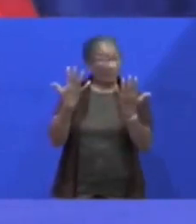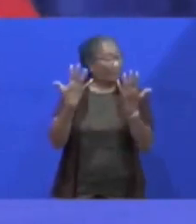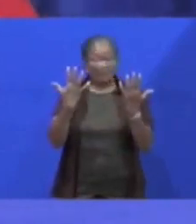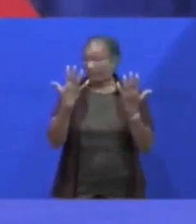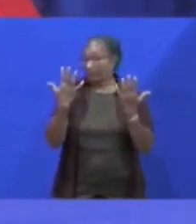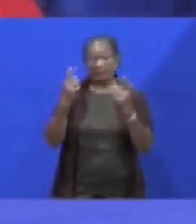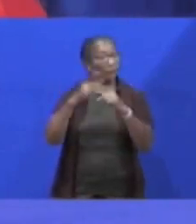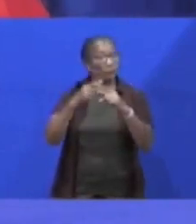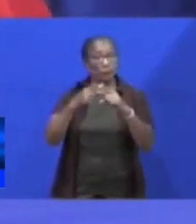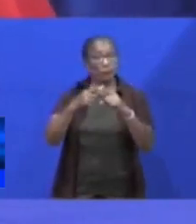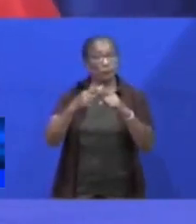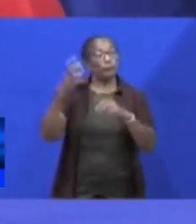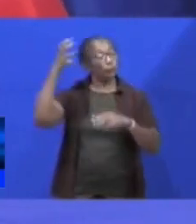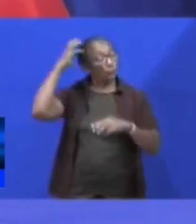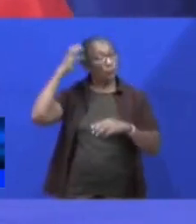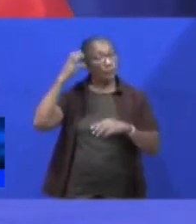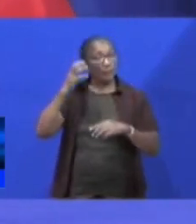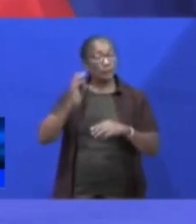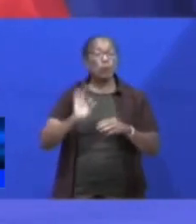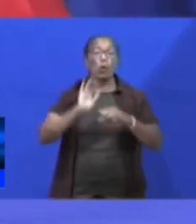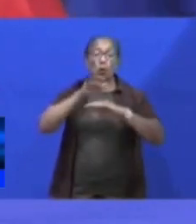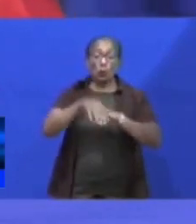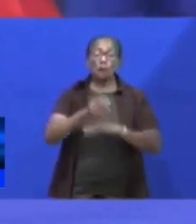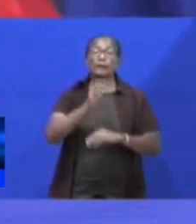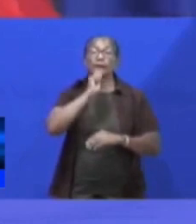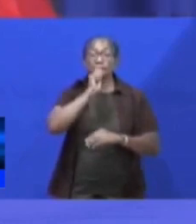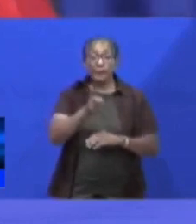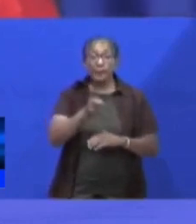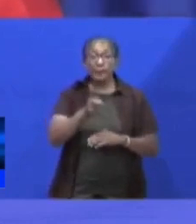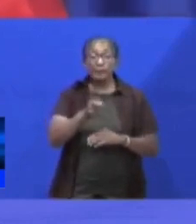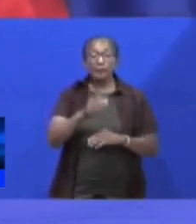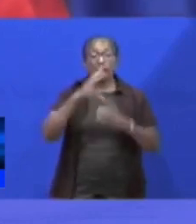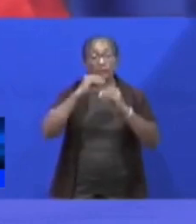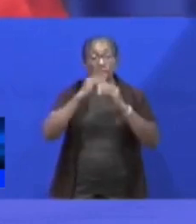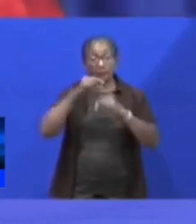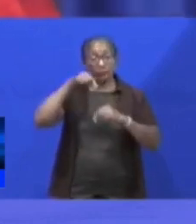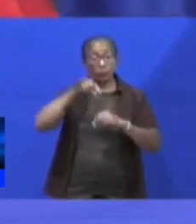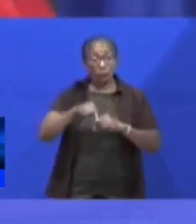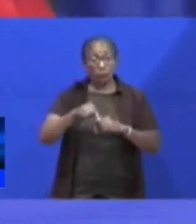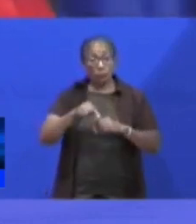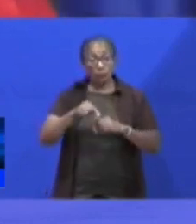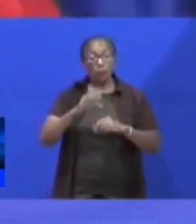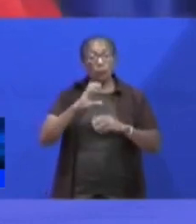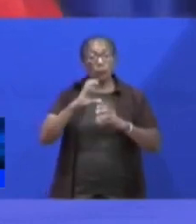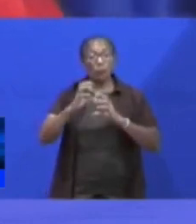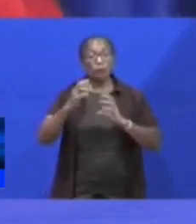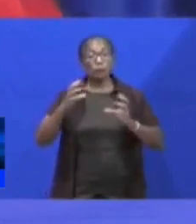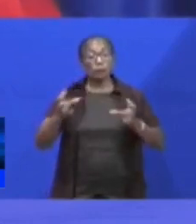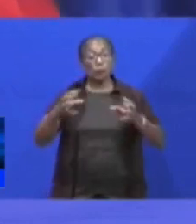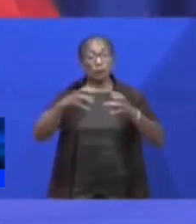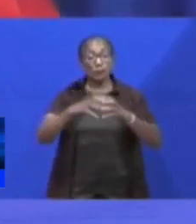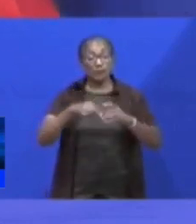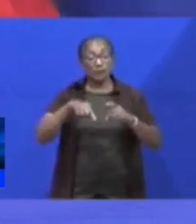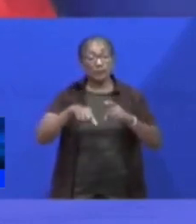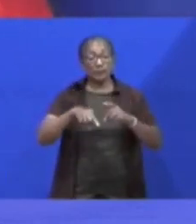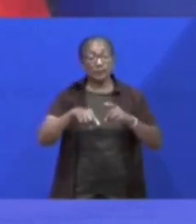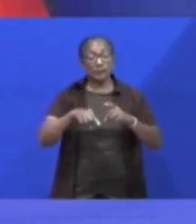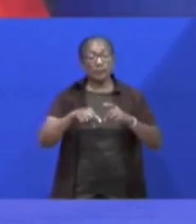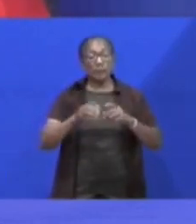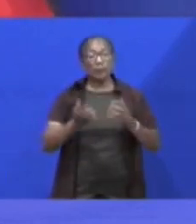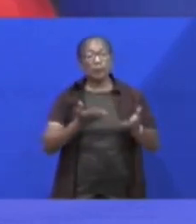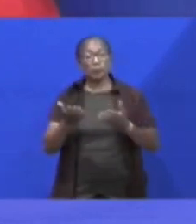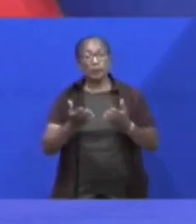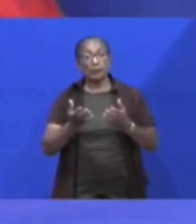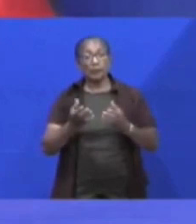is. Ten aanzien van de vragen, we praten nog steeds niet van community spread. Community spread is wanneer je dus